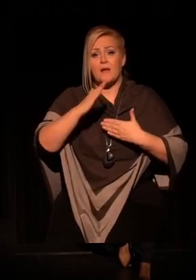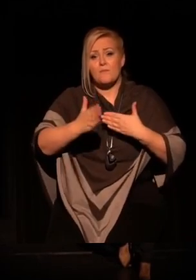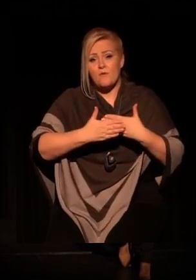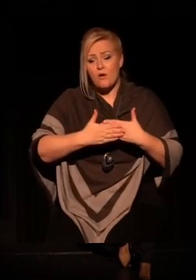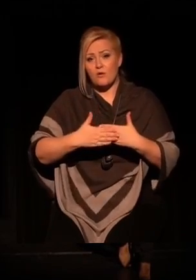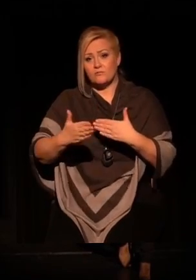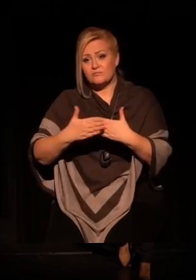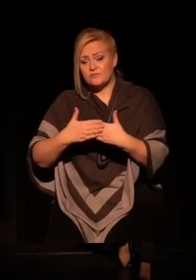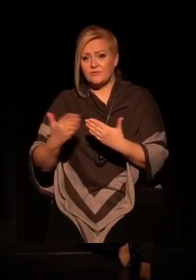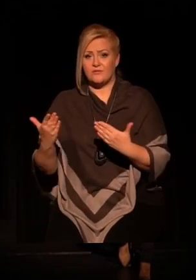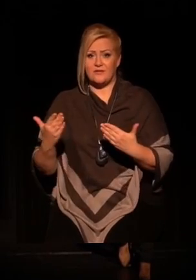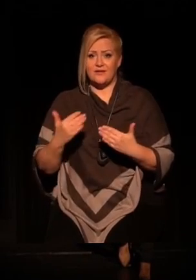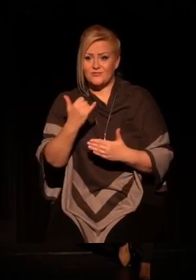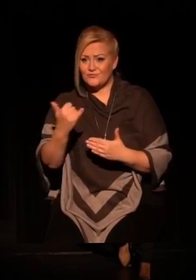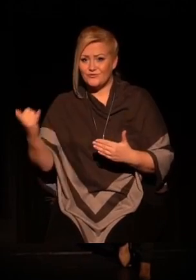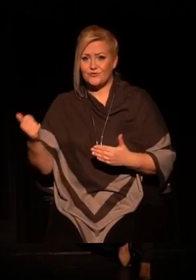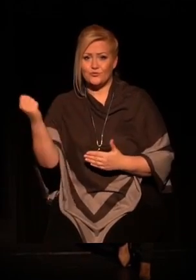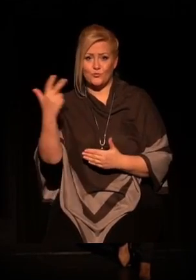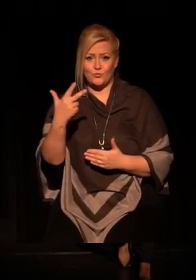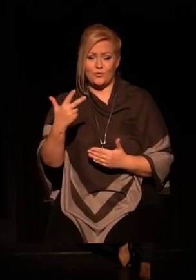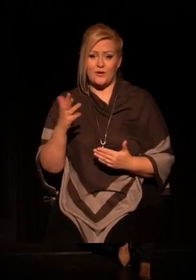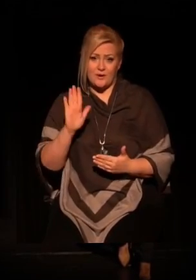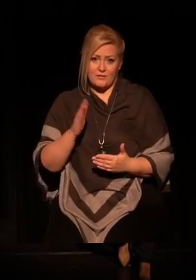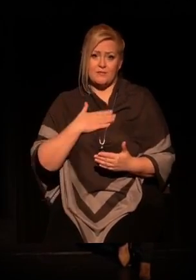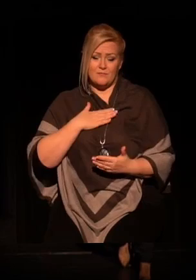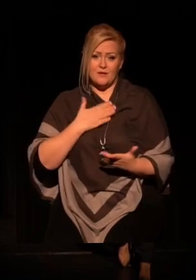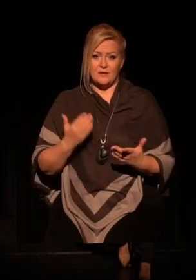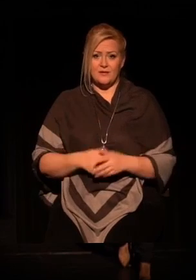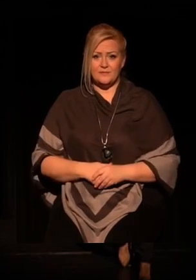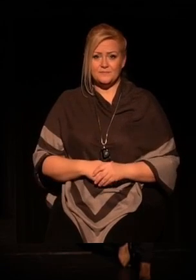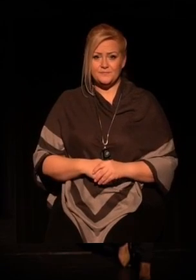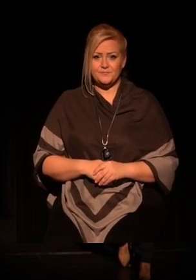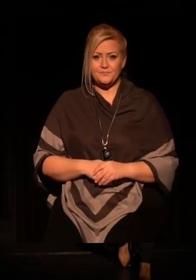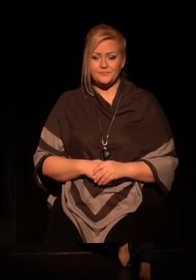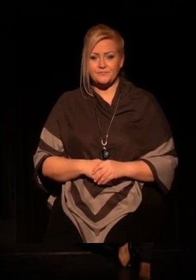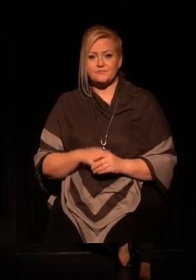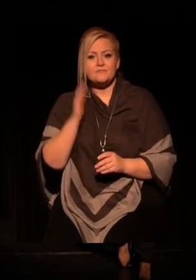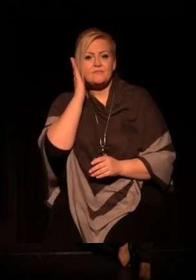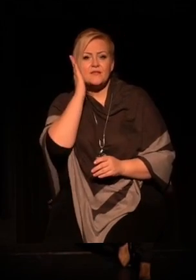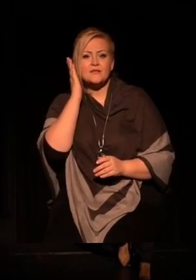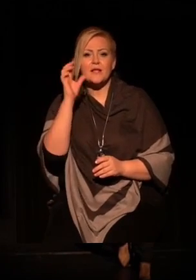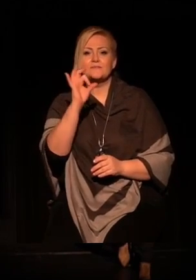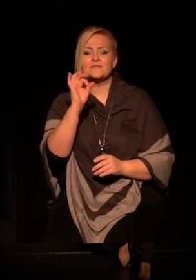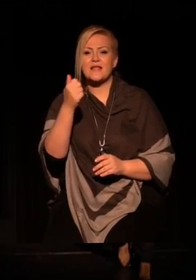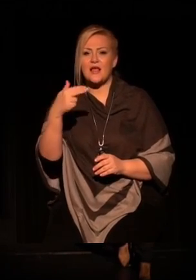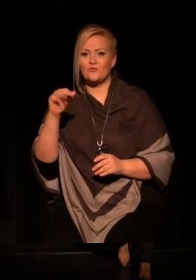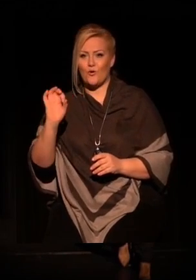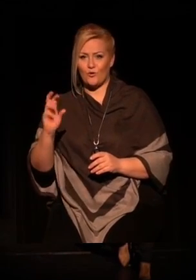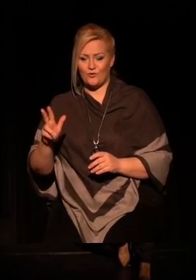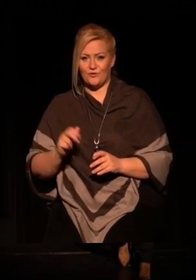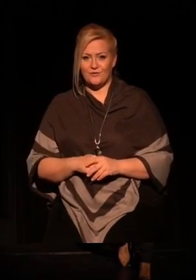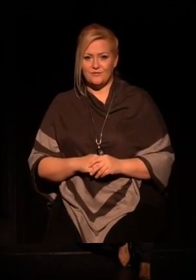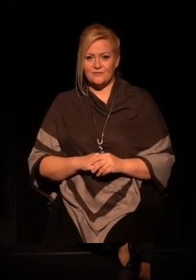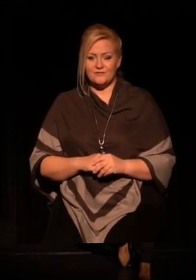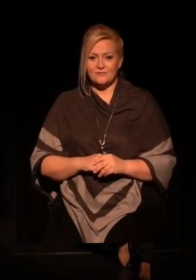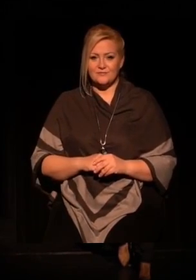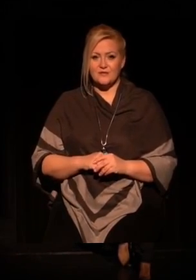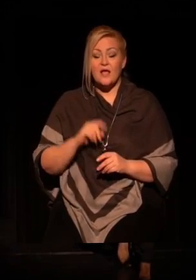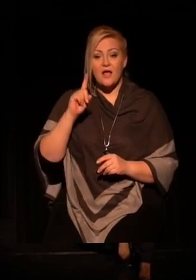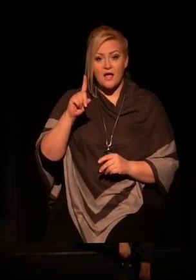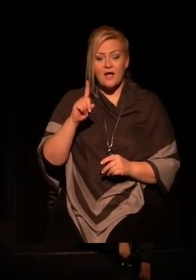mam żonę, trójkę dzieci, pracuję na etacie. Mieszkam w pięknym Sanoku i okazuje się, że oprócz tych